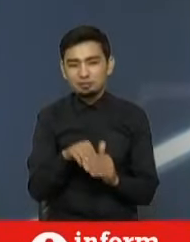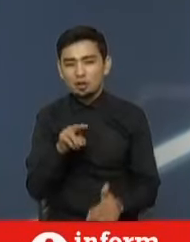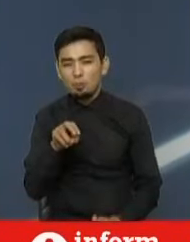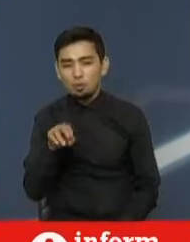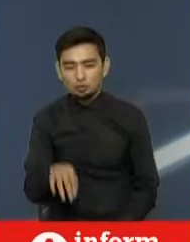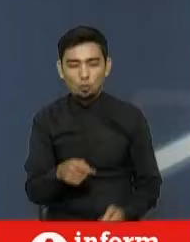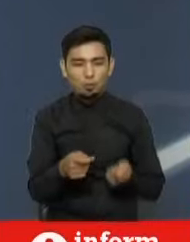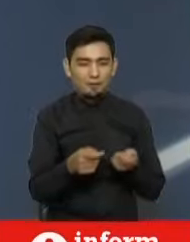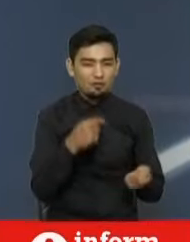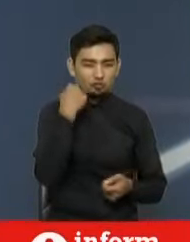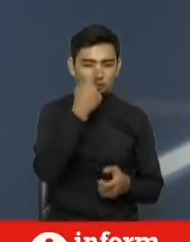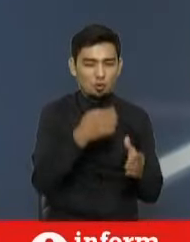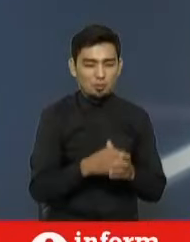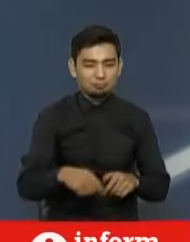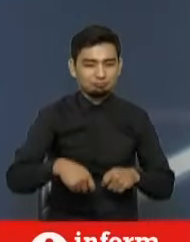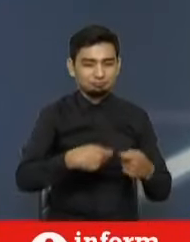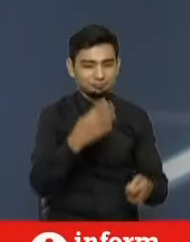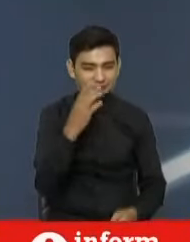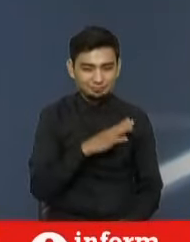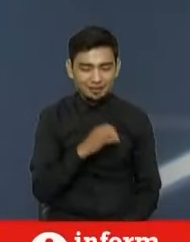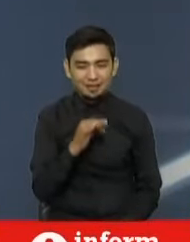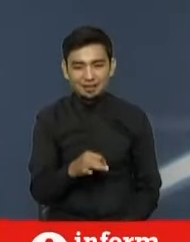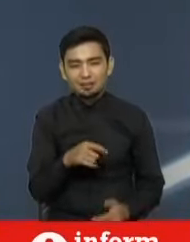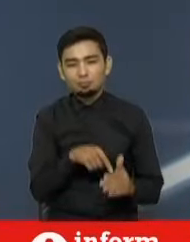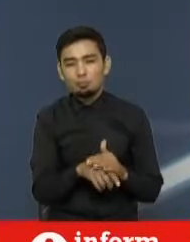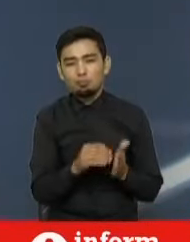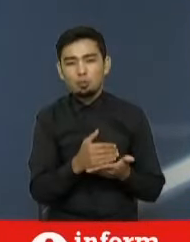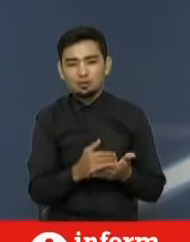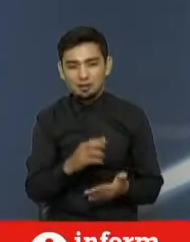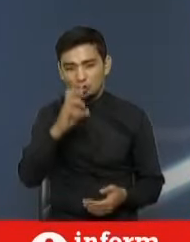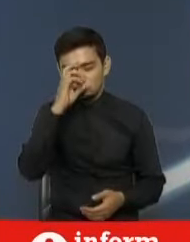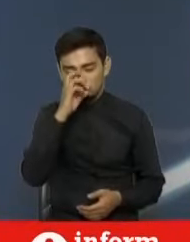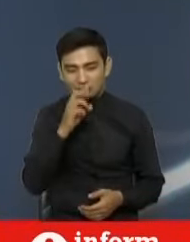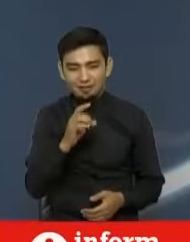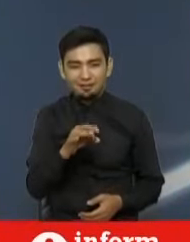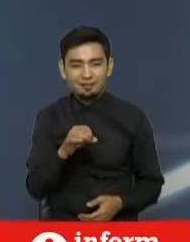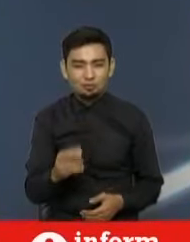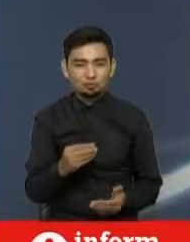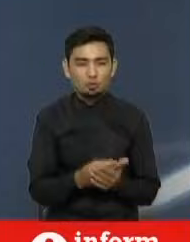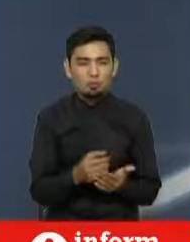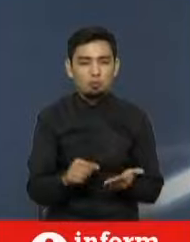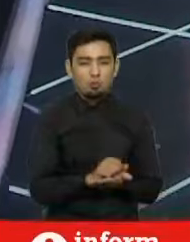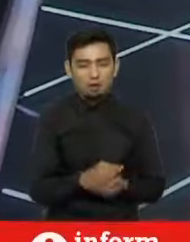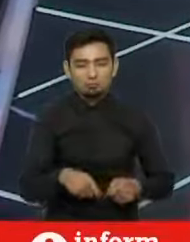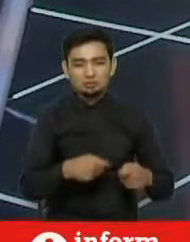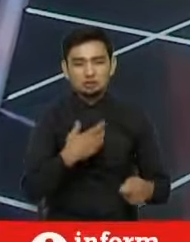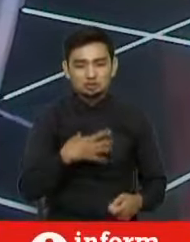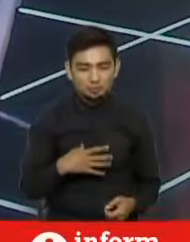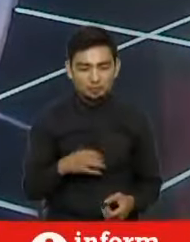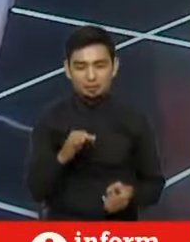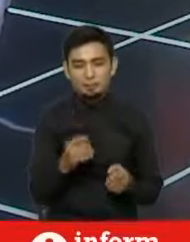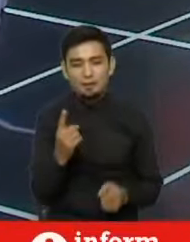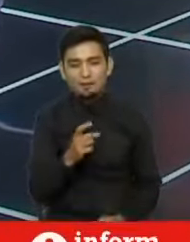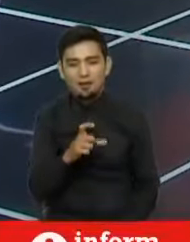доверительное управление частным компаниям. Таким образом, идет процесс разгосударствления рынка ценных бумаг. Первый этап отбора успешно